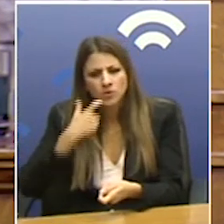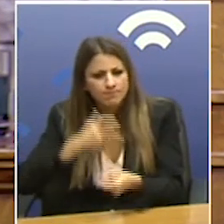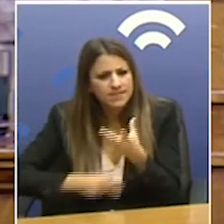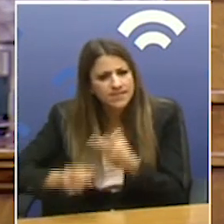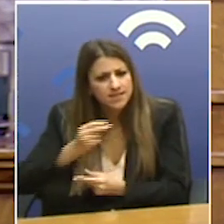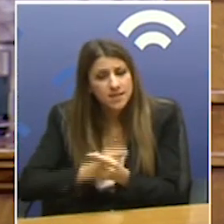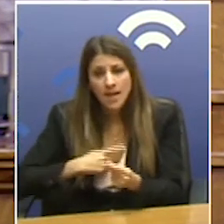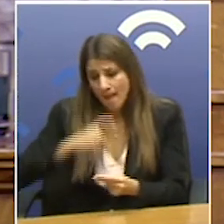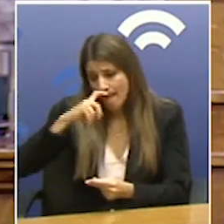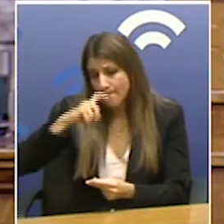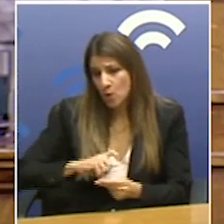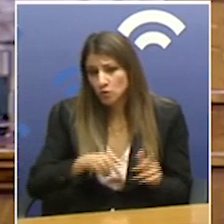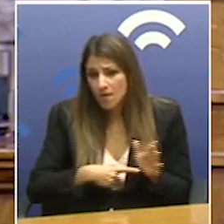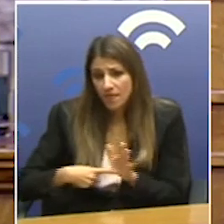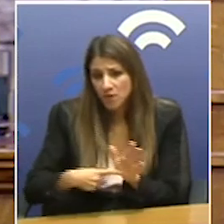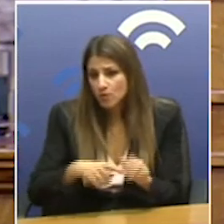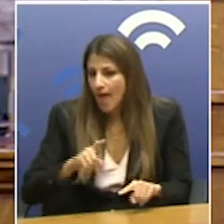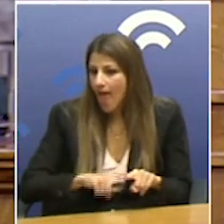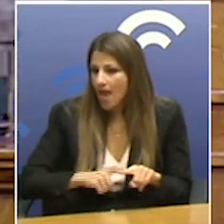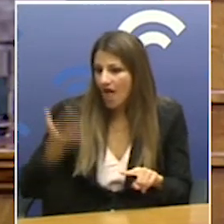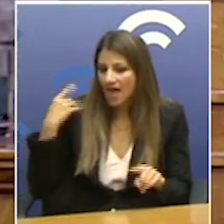οφείλουμε να δείξουμε όχι μόνο τι έκαμε η Ελλάδα από το